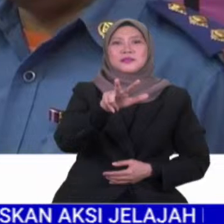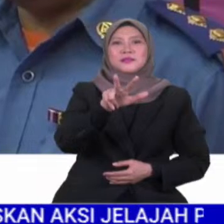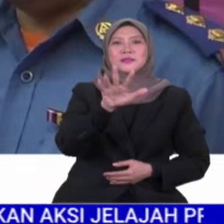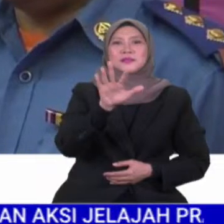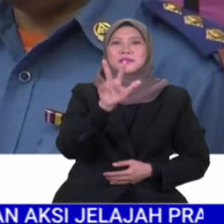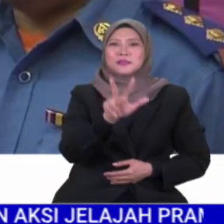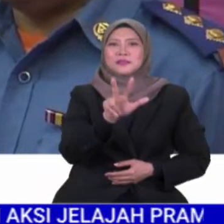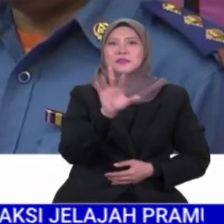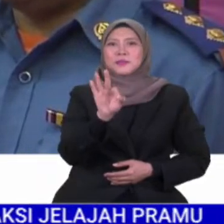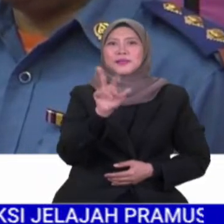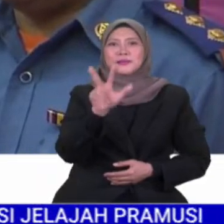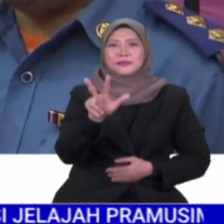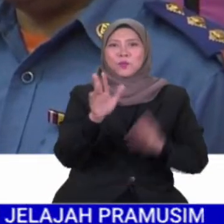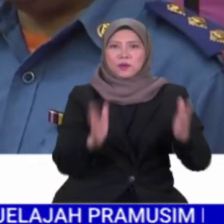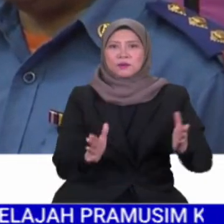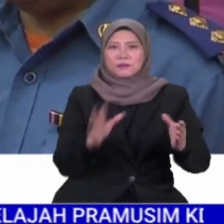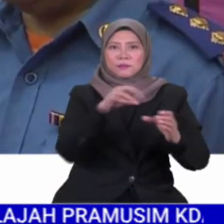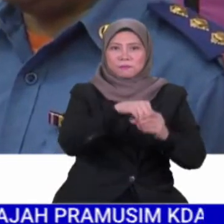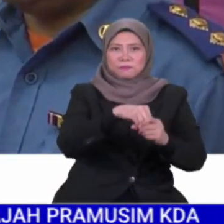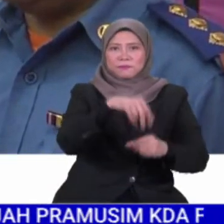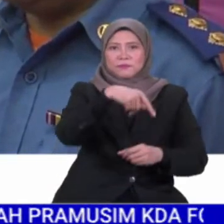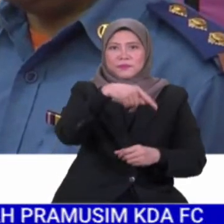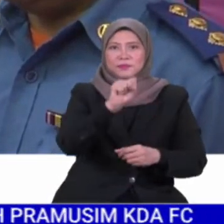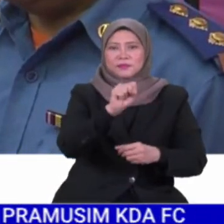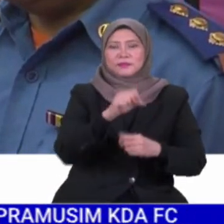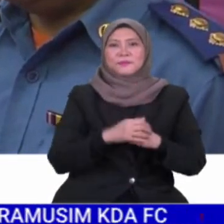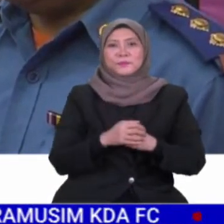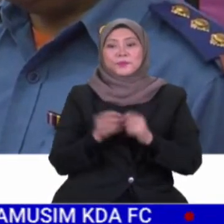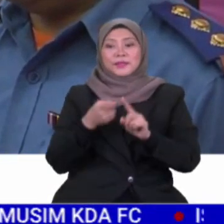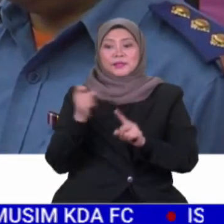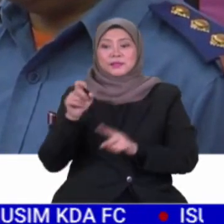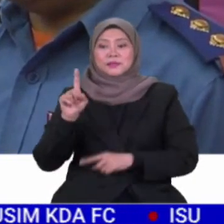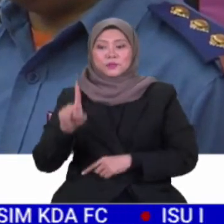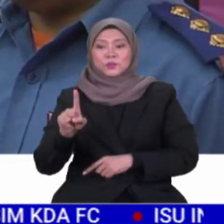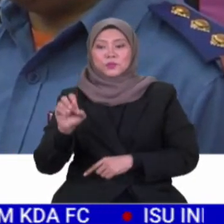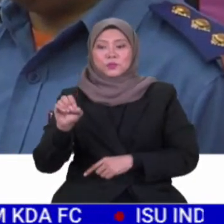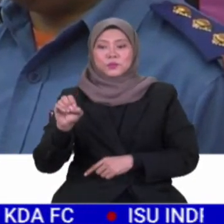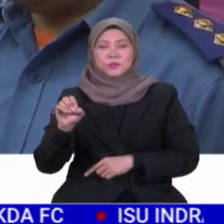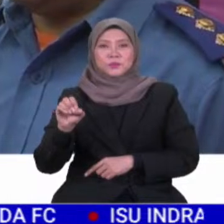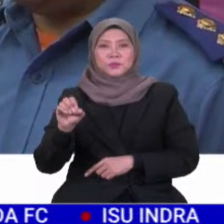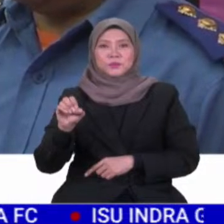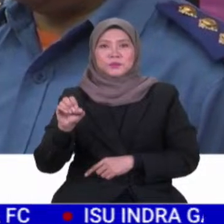393 mangsa yang terdiri daripada